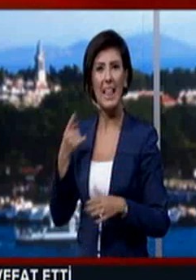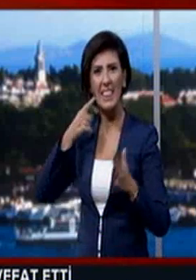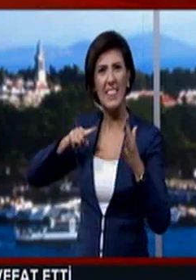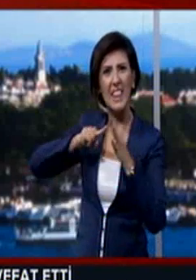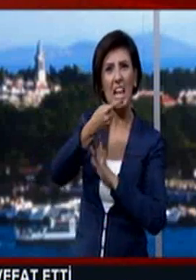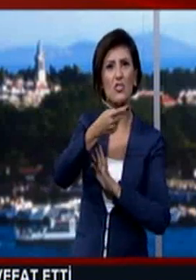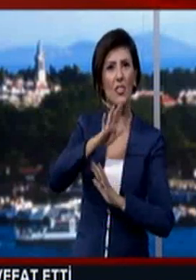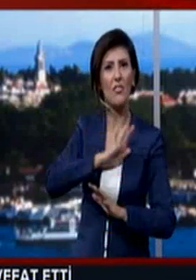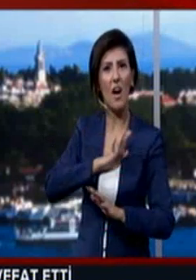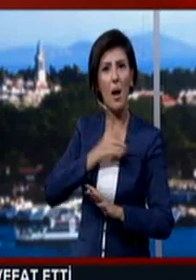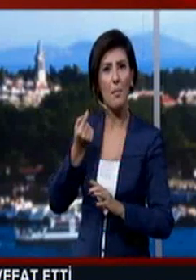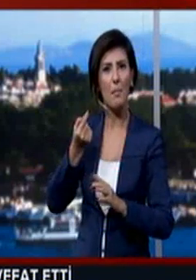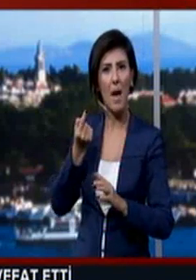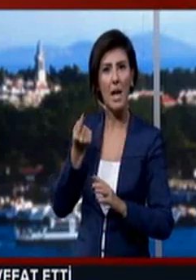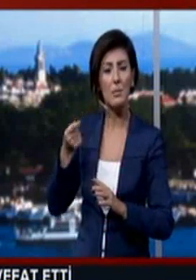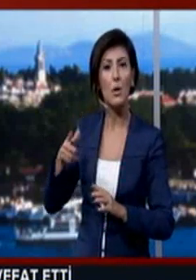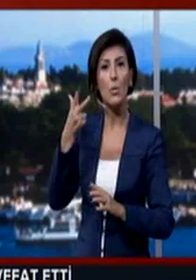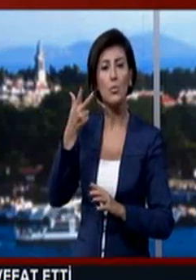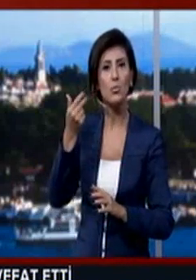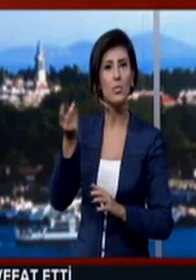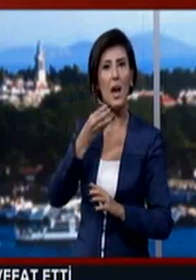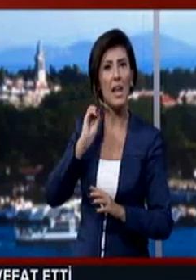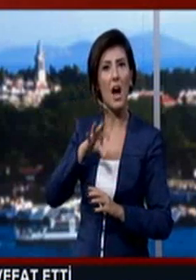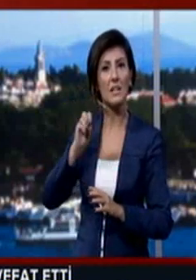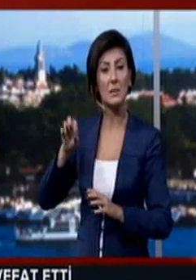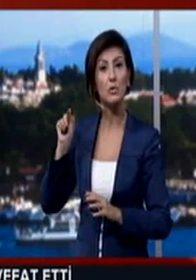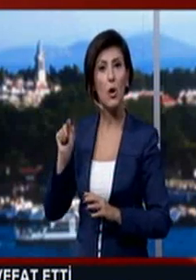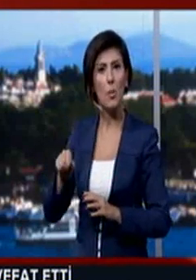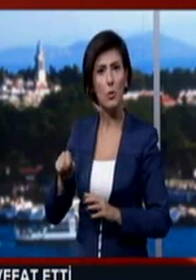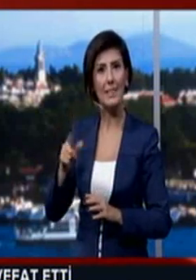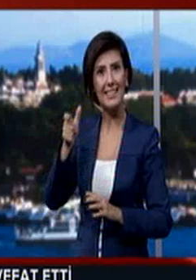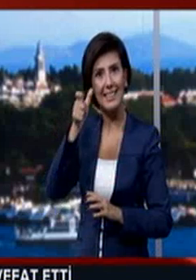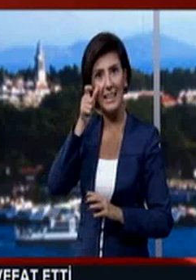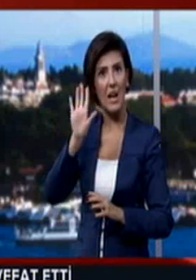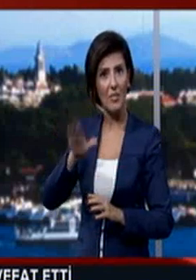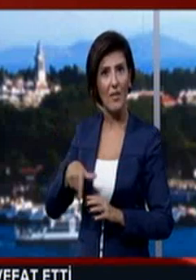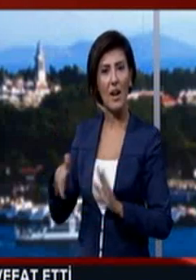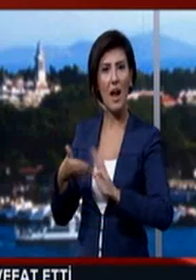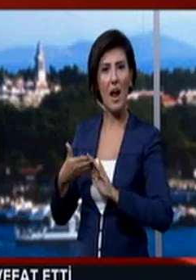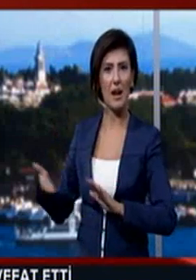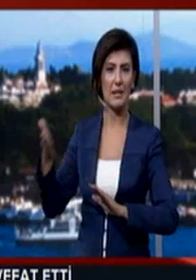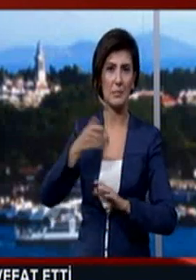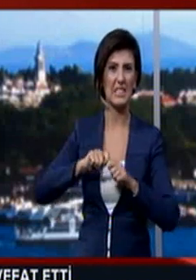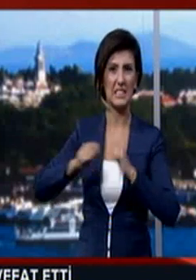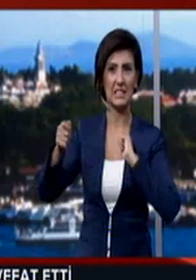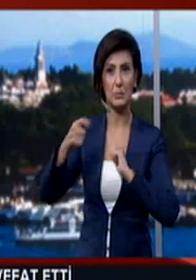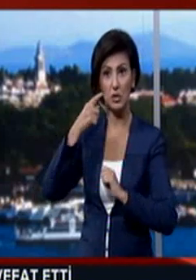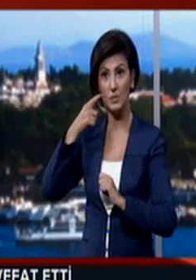özelliği olan farklı bir mermi. 3 tane atılmış ve burada da dikkat ederseniz arkadaşlarımızı